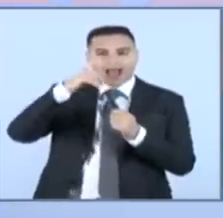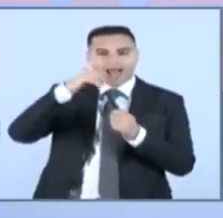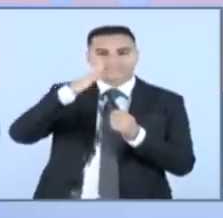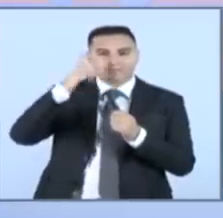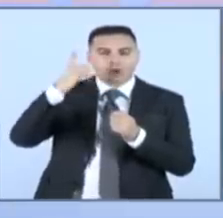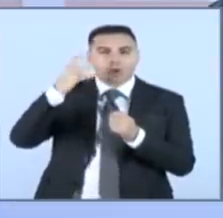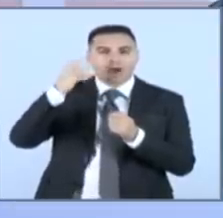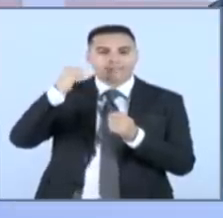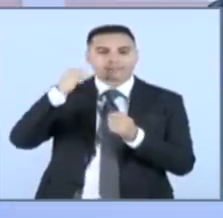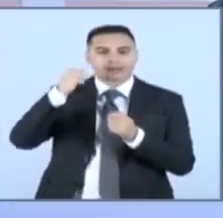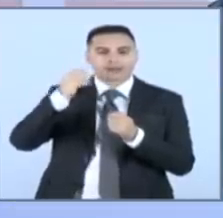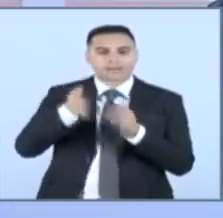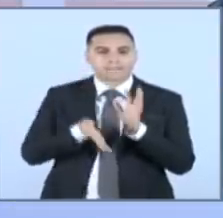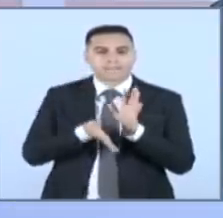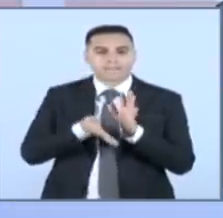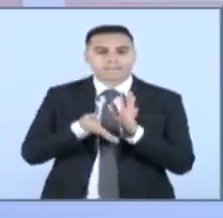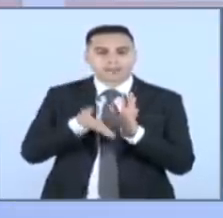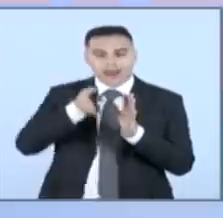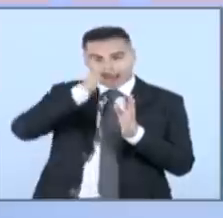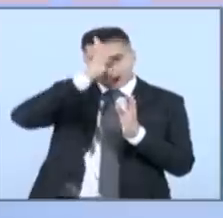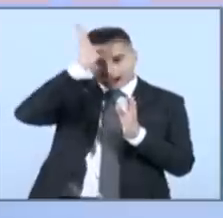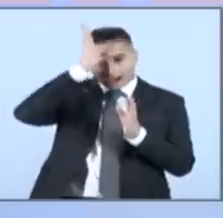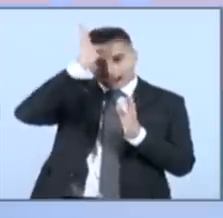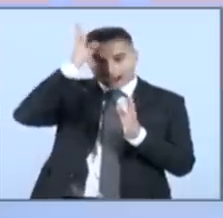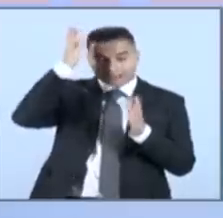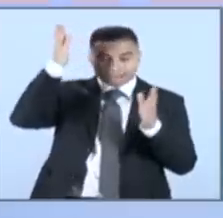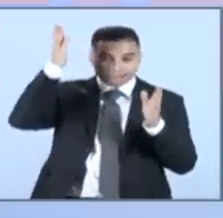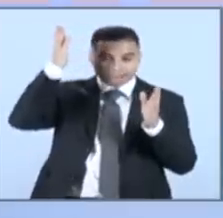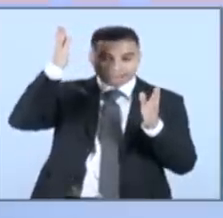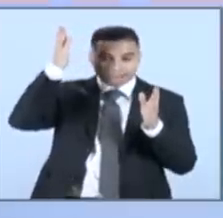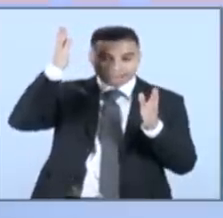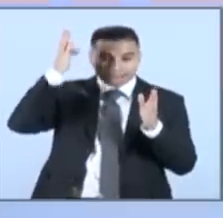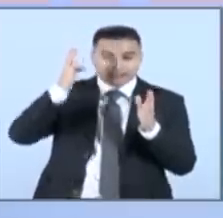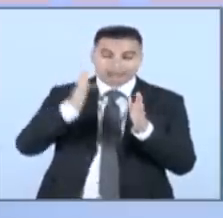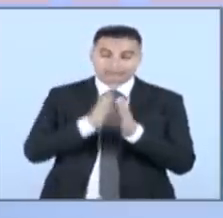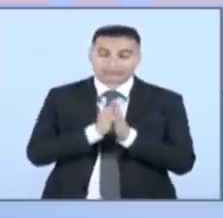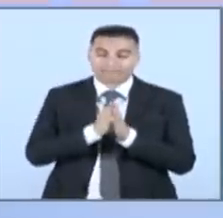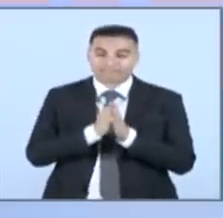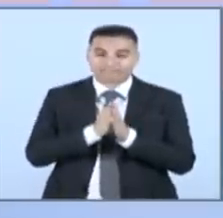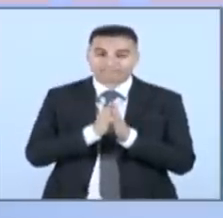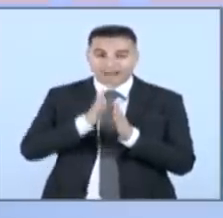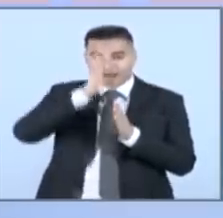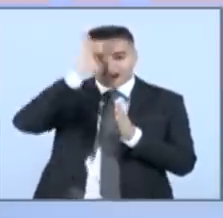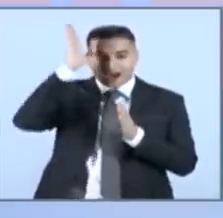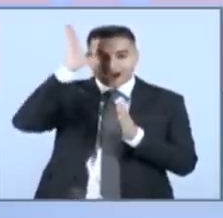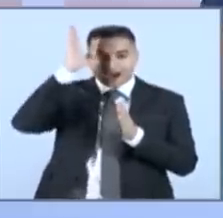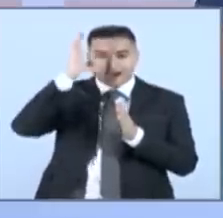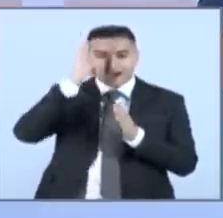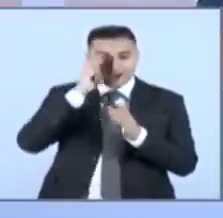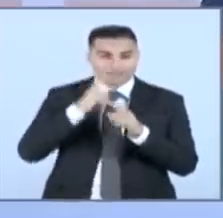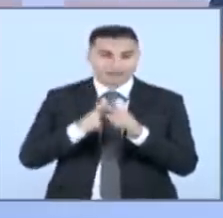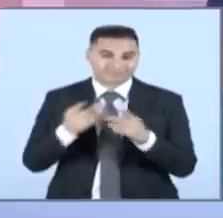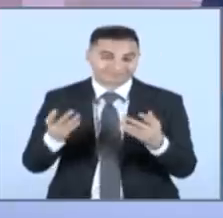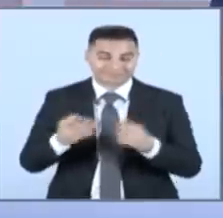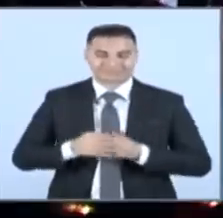1140 متر. يحيى إجابتك إيه؟ العراق. العراق للأسف الشديد إجابة